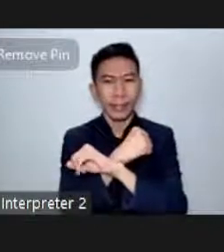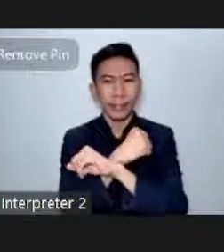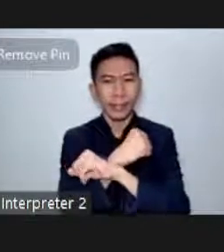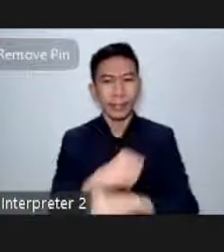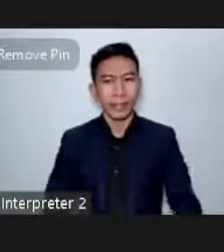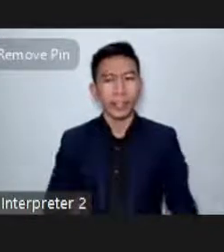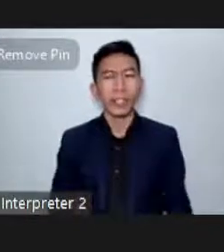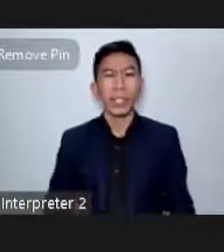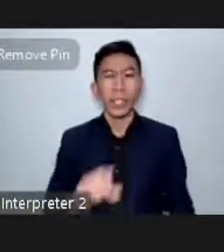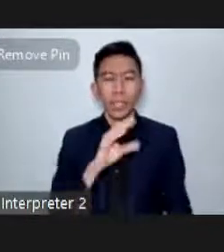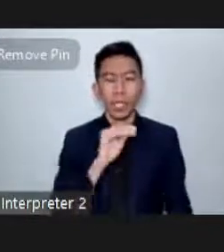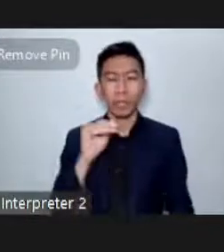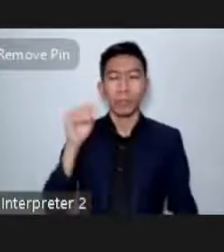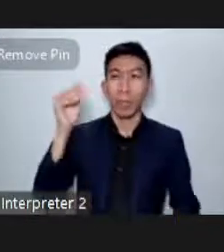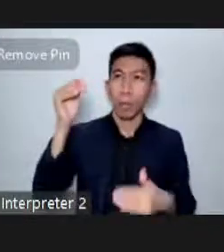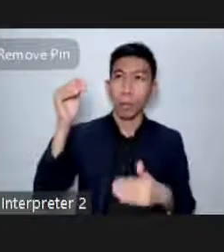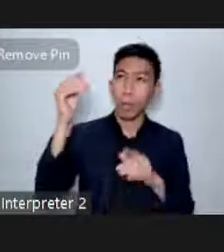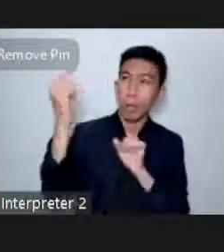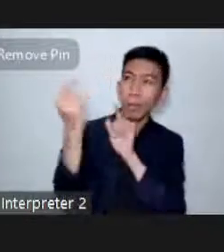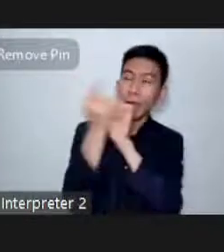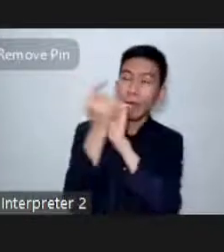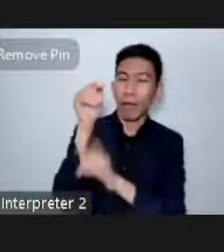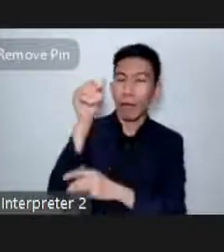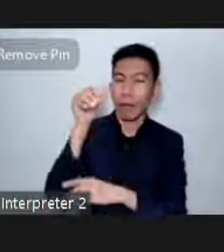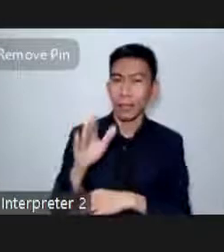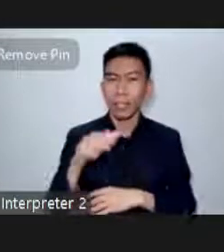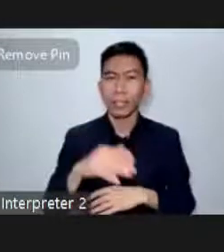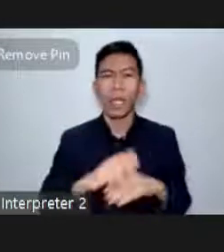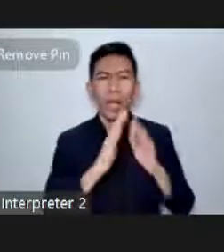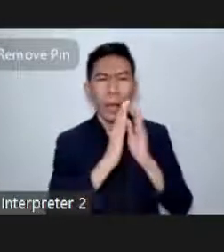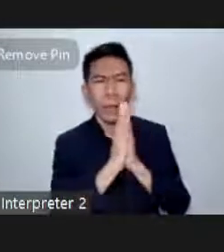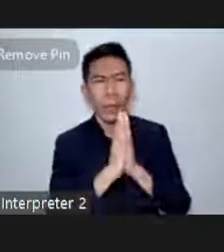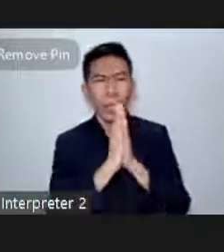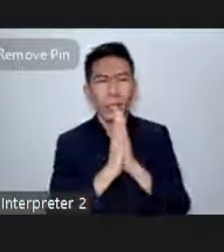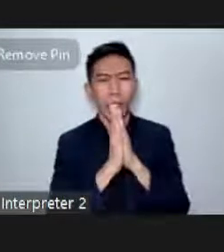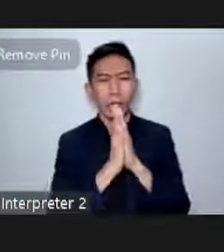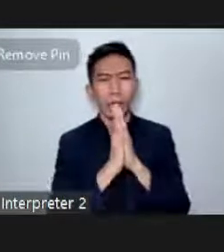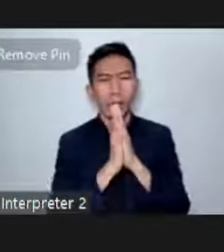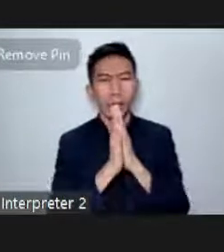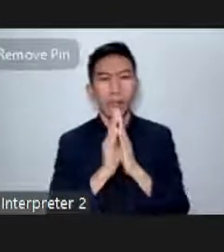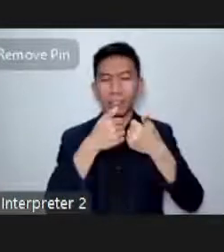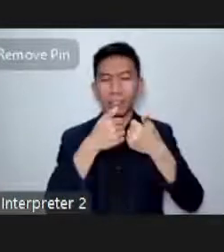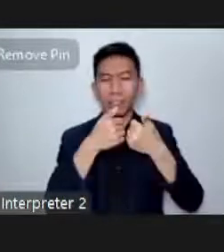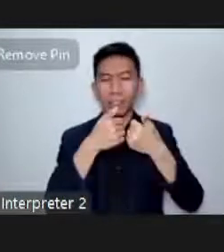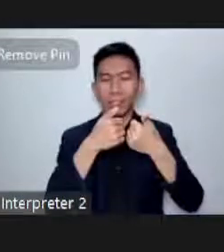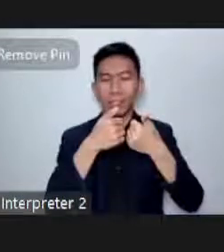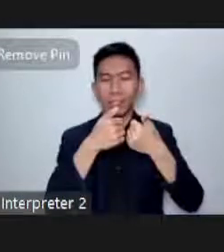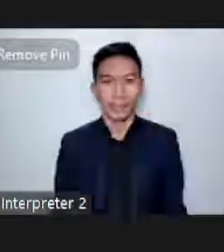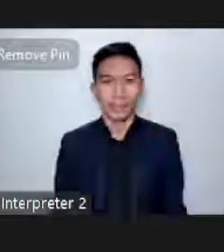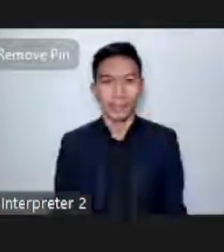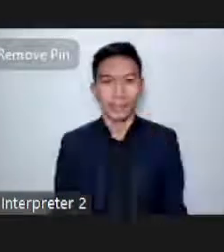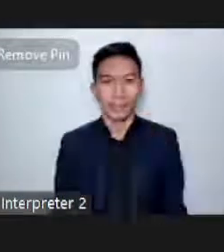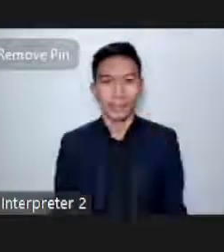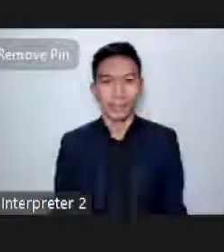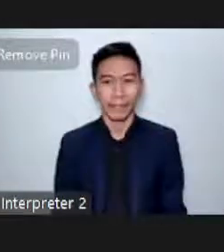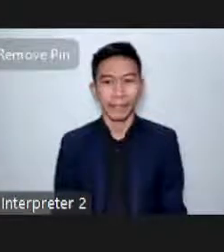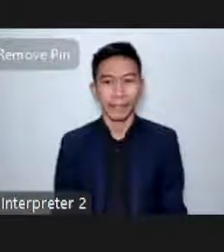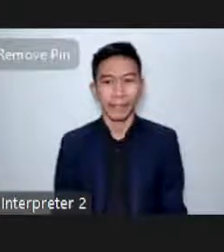at lumapit ka sa Panginoon. Ipagdasal mo na, bigyan ka ng lakas.